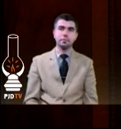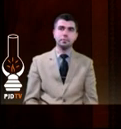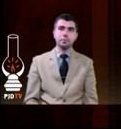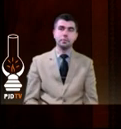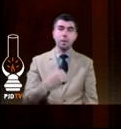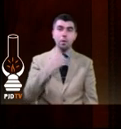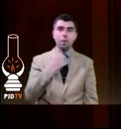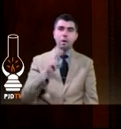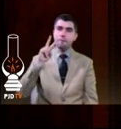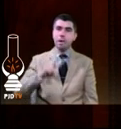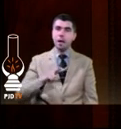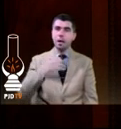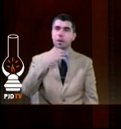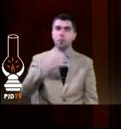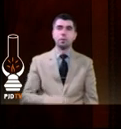هذه هي الحقيقه.